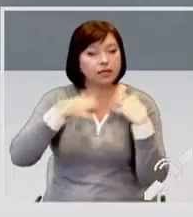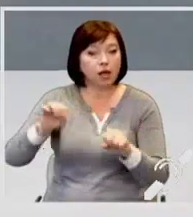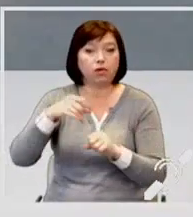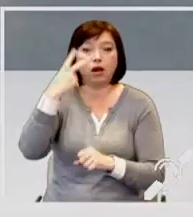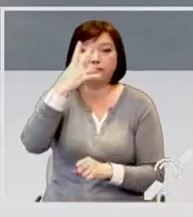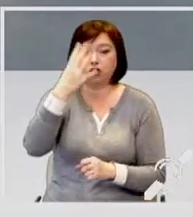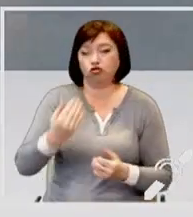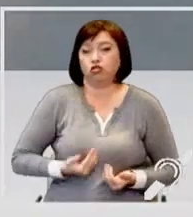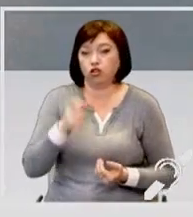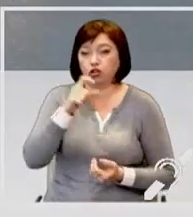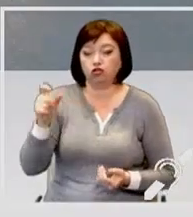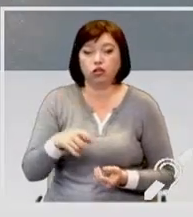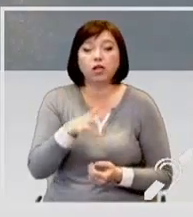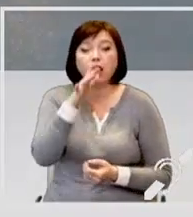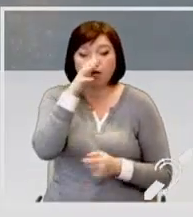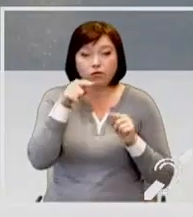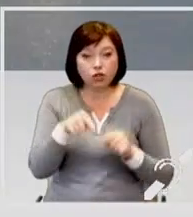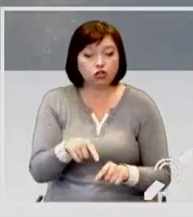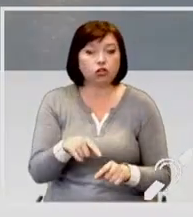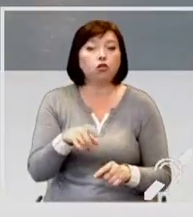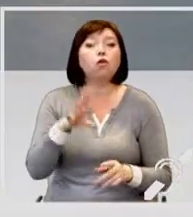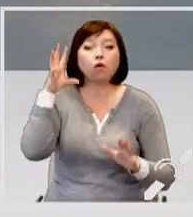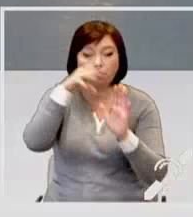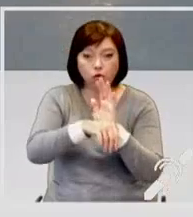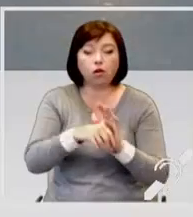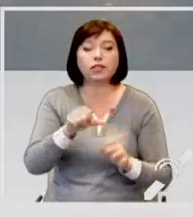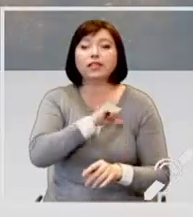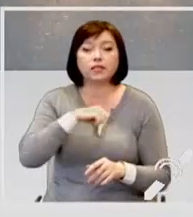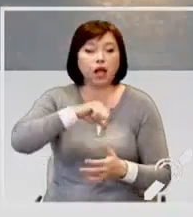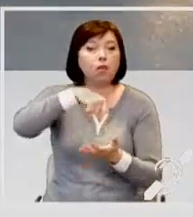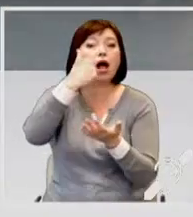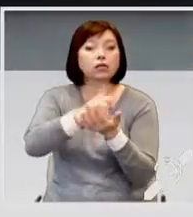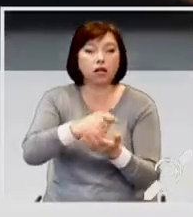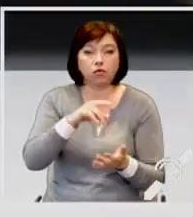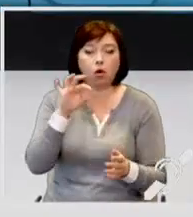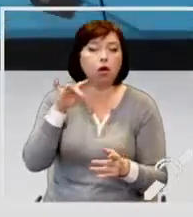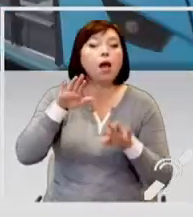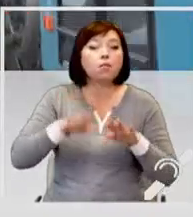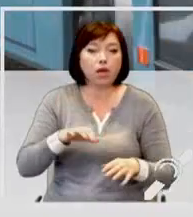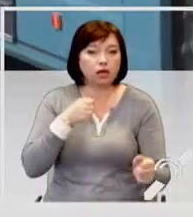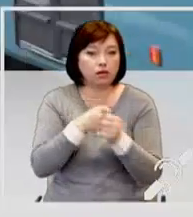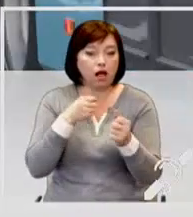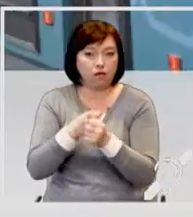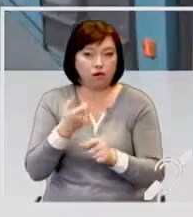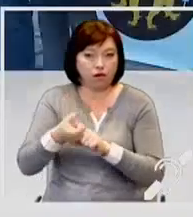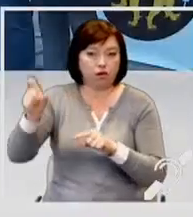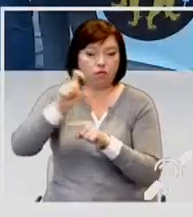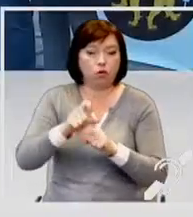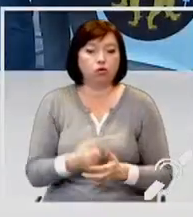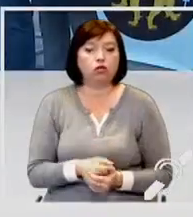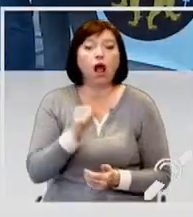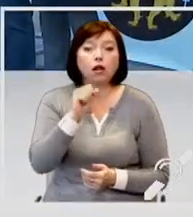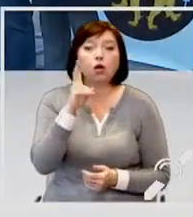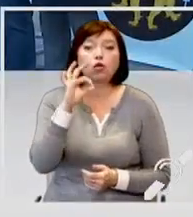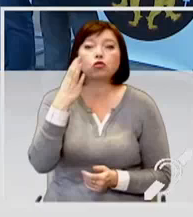vieți. Chișinăul conduce într-un nedorit top al localităților cu cele mai multe astfel de nenorociri.